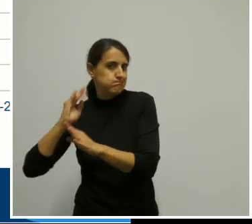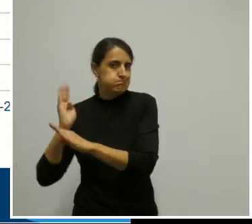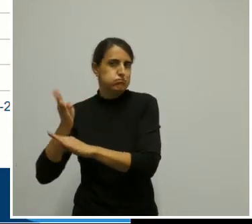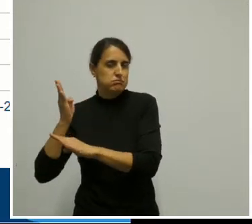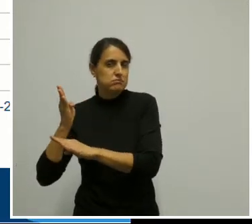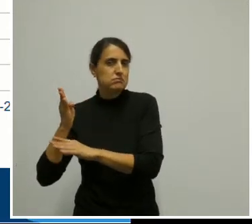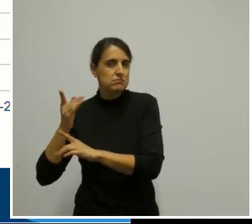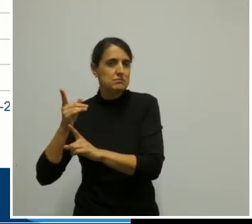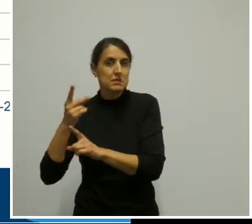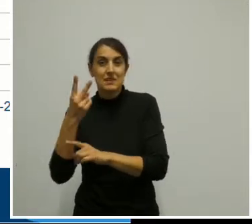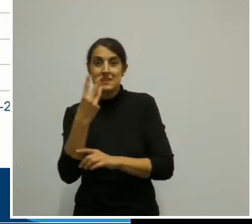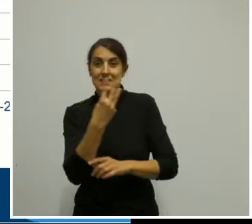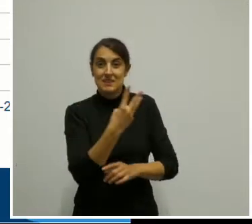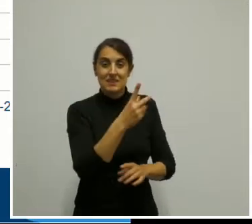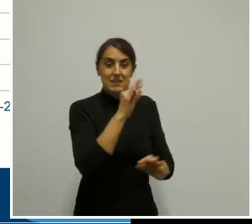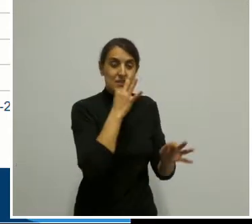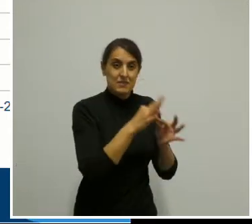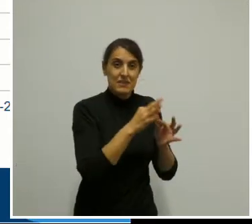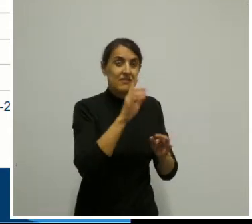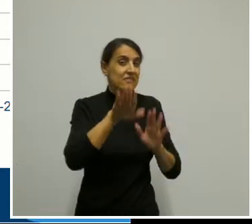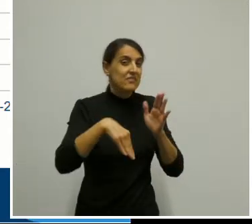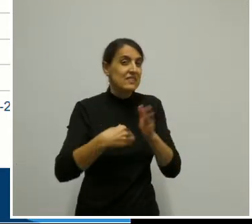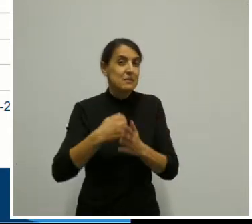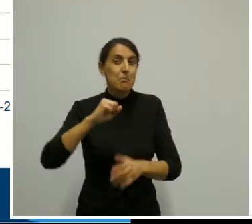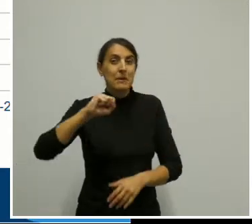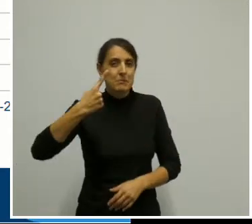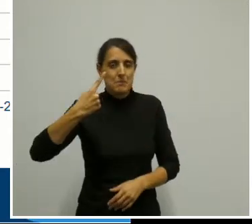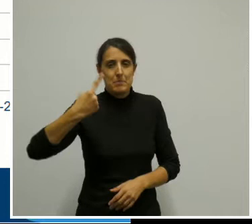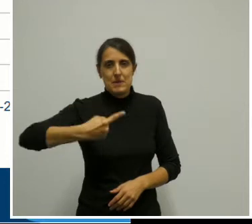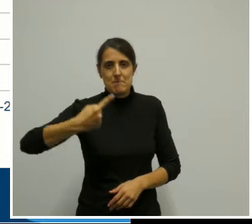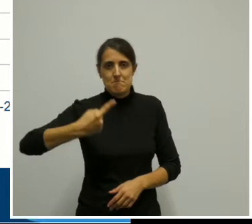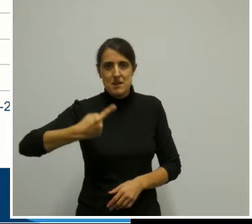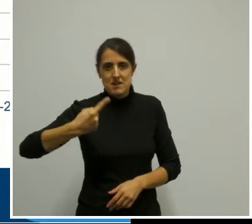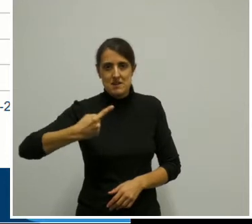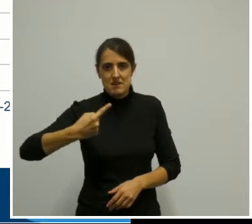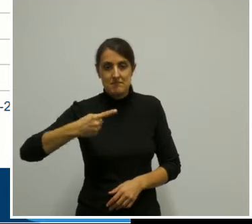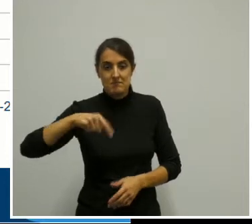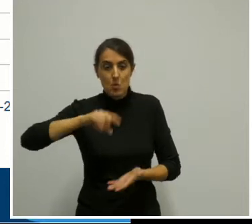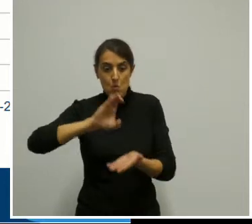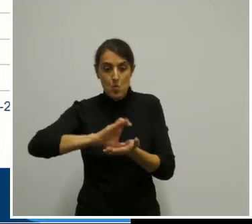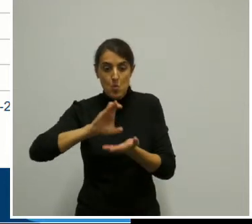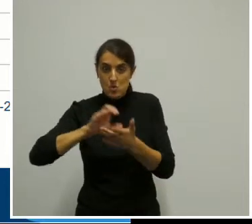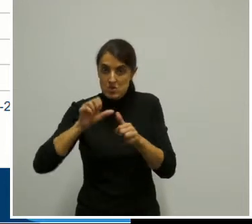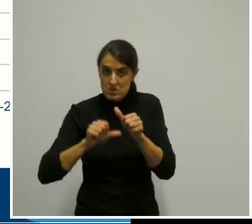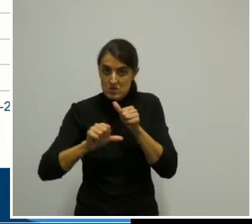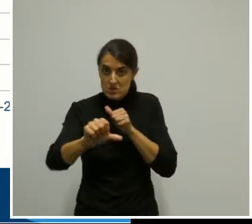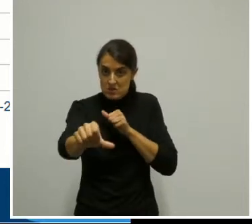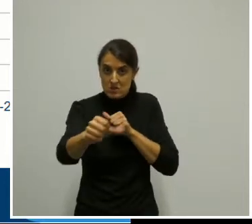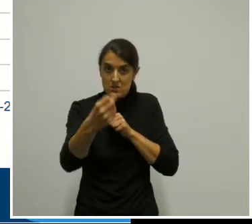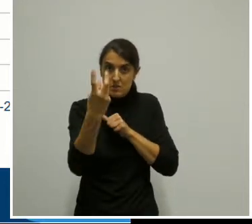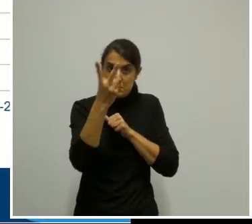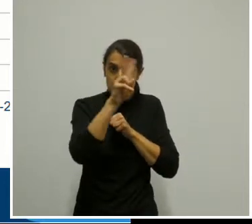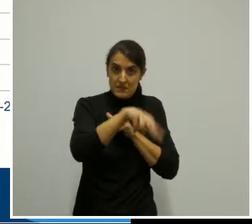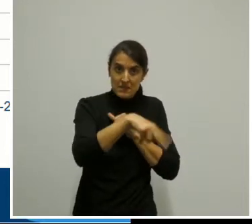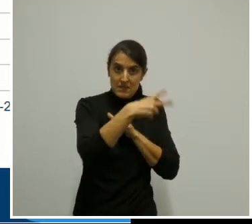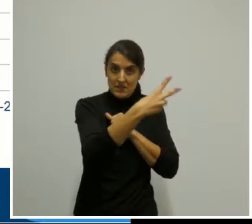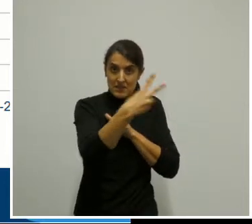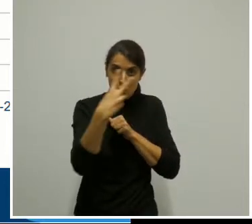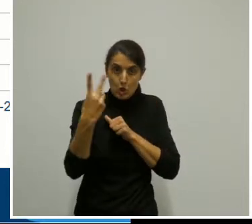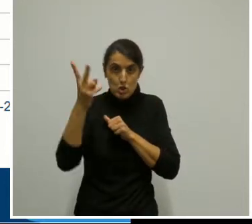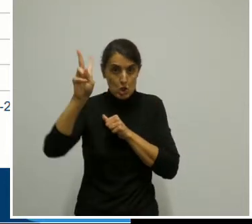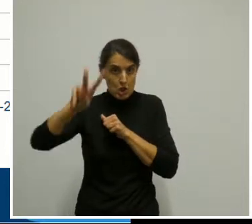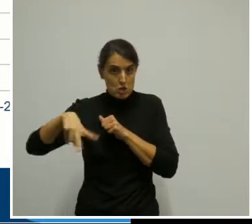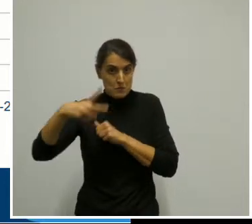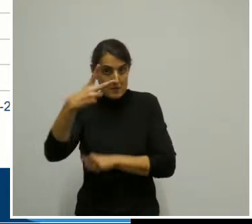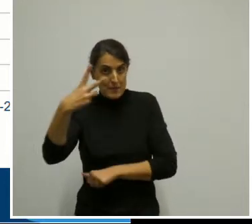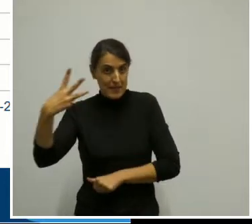3 d'infantil ja arriba fins a primer de primària. I a partir d'aquest curs, 22-23,